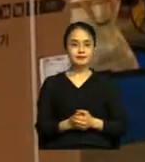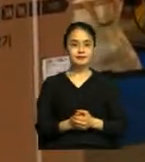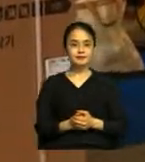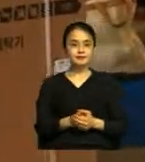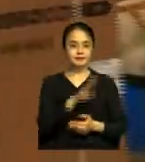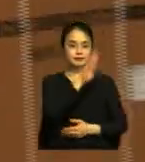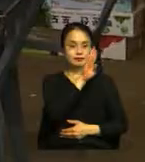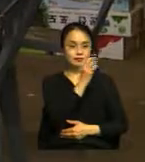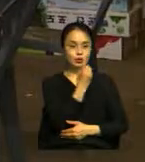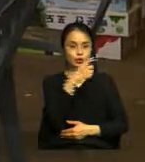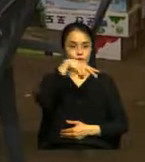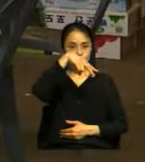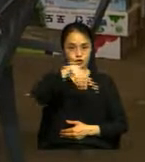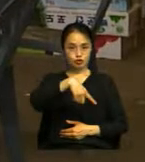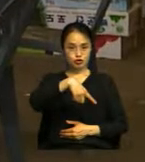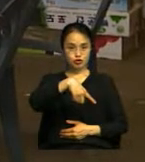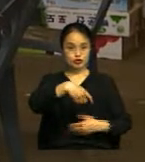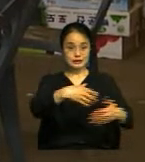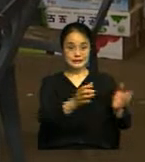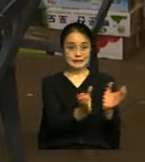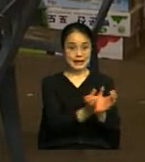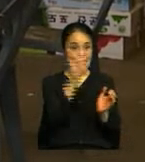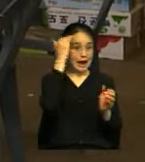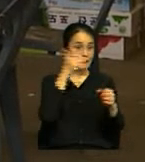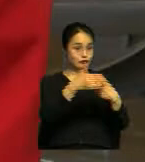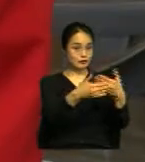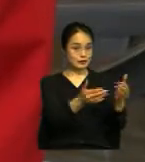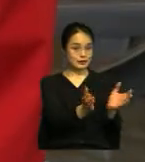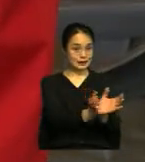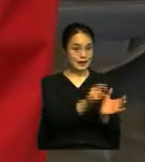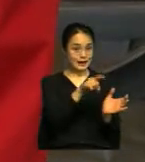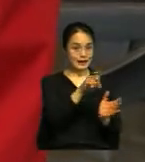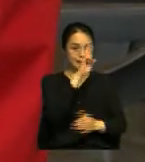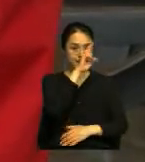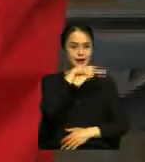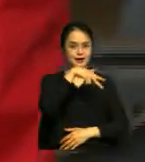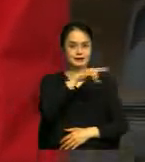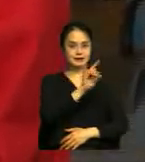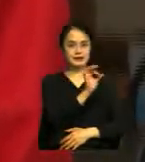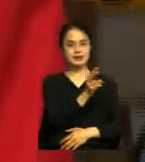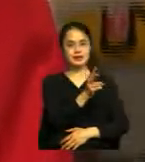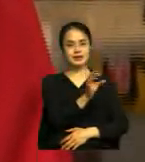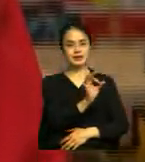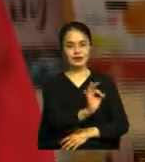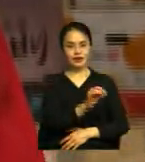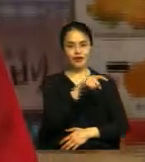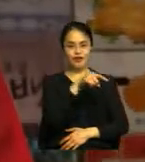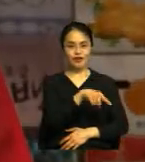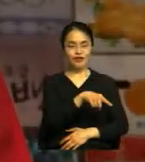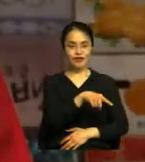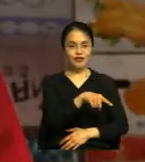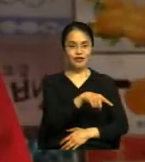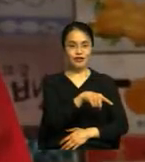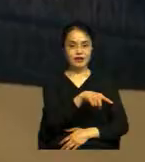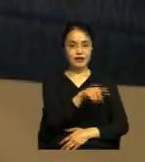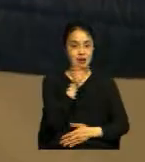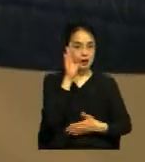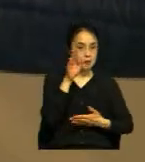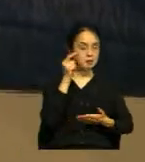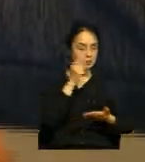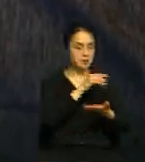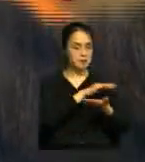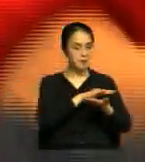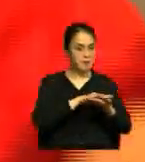민심을 결집해 시장 수정에 나선 자유한국당 박재영 후보는 생태 브랜드 공약으로 DMZ 세계평화공원